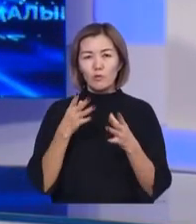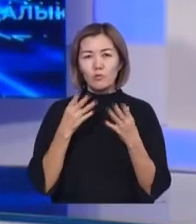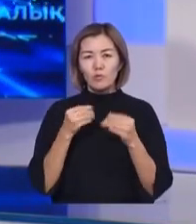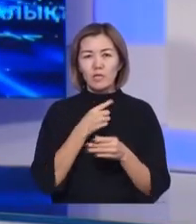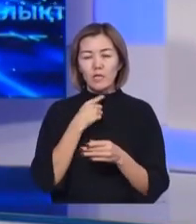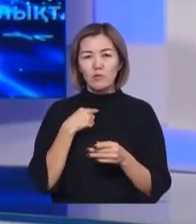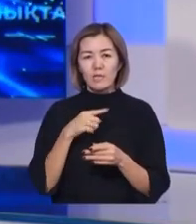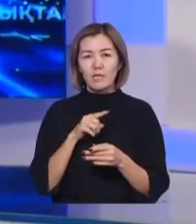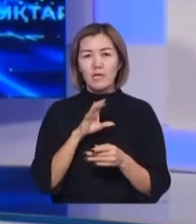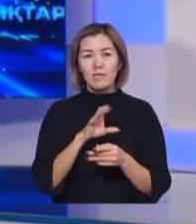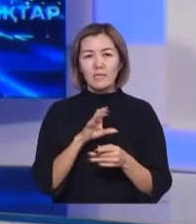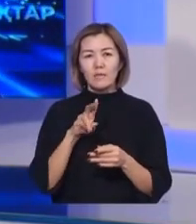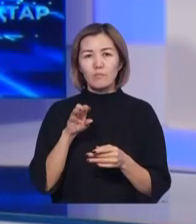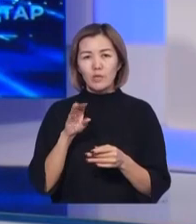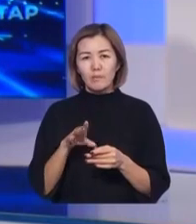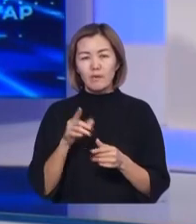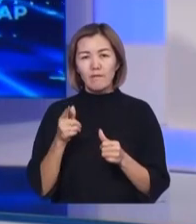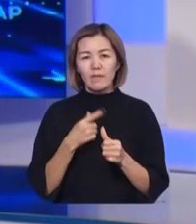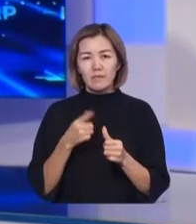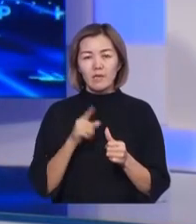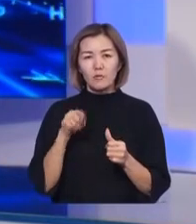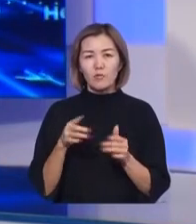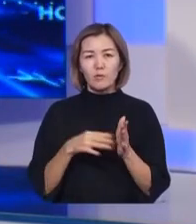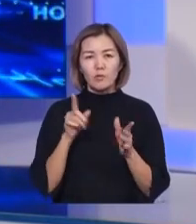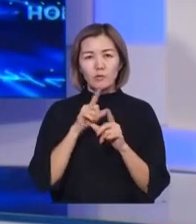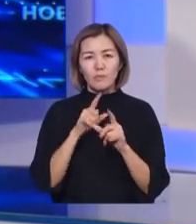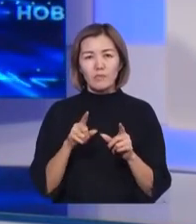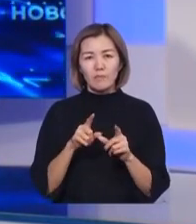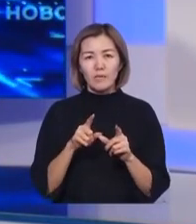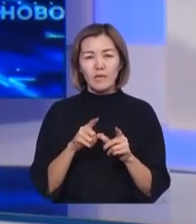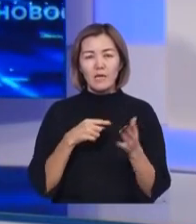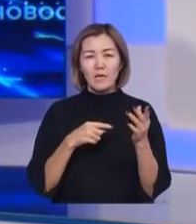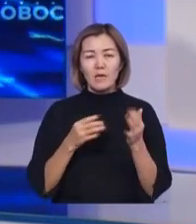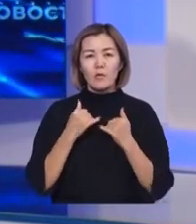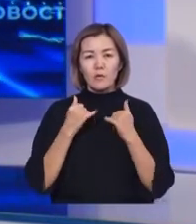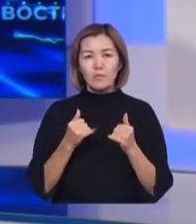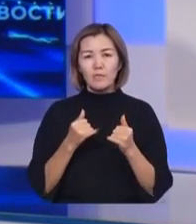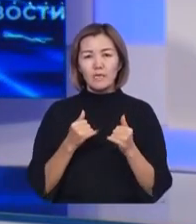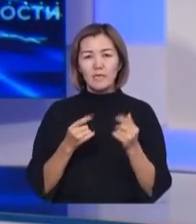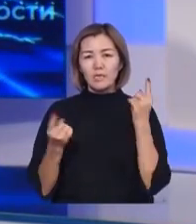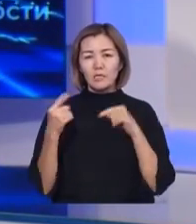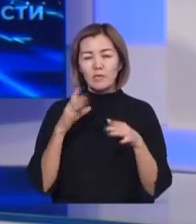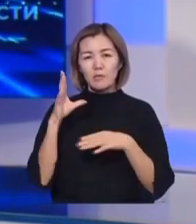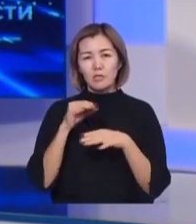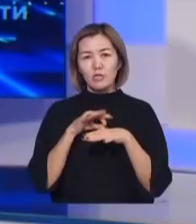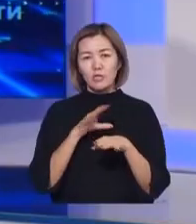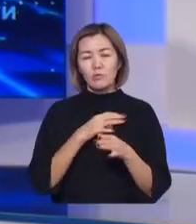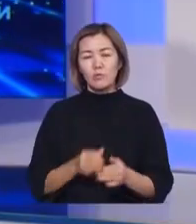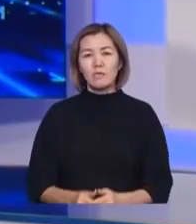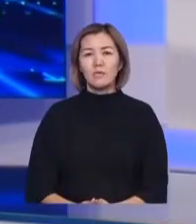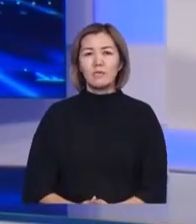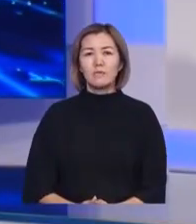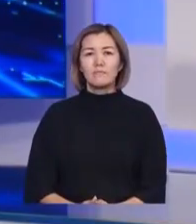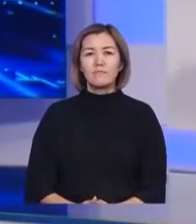Атаулы күнге орай Талдықорғандағы Сайын Мұратбеков атындағы нөмірі 9-шы орта мектепте қабырғалы қаламгердің құрметіне арналған шығармашылық кеш